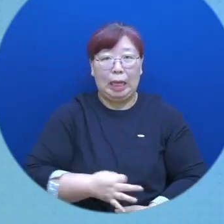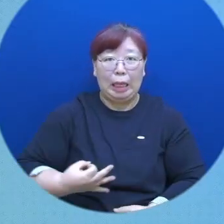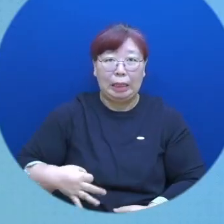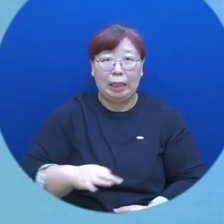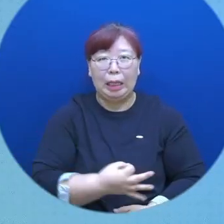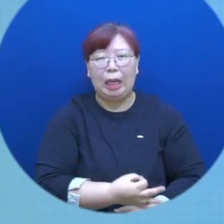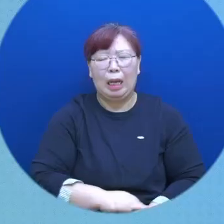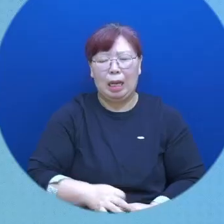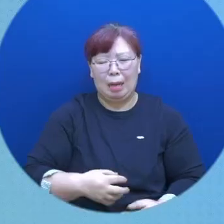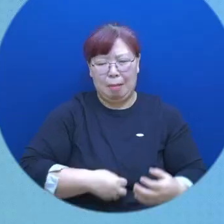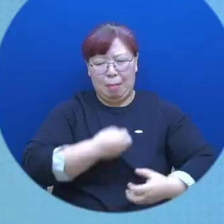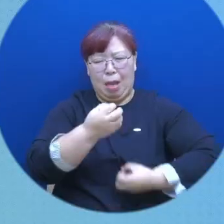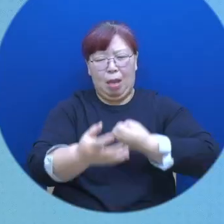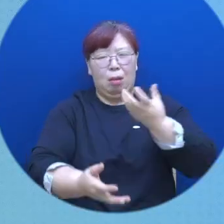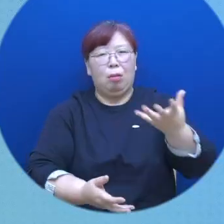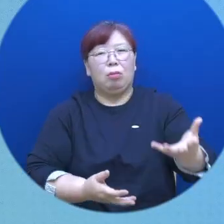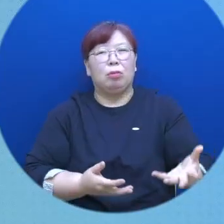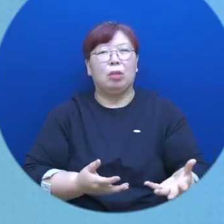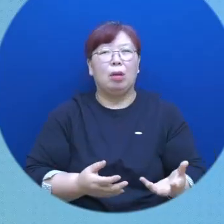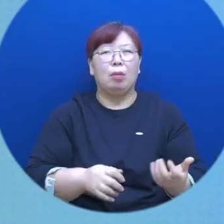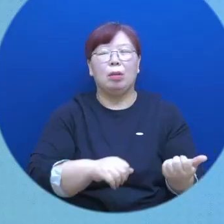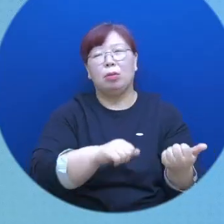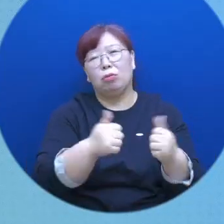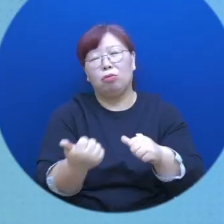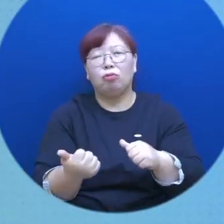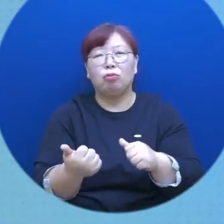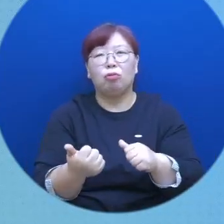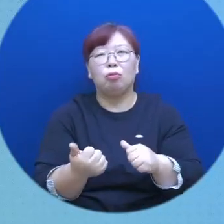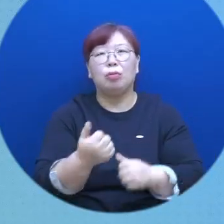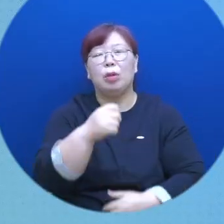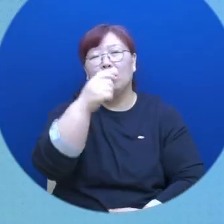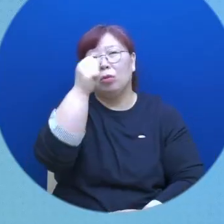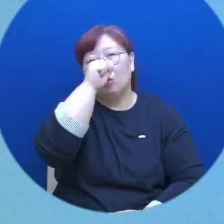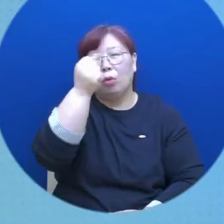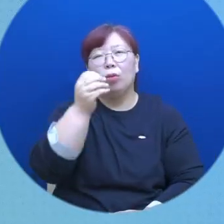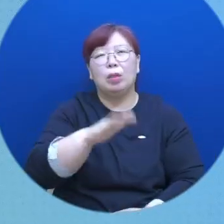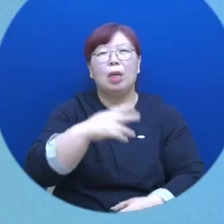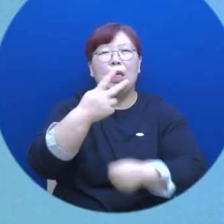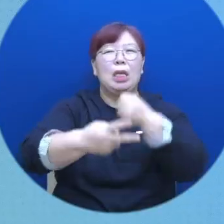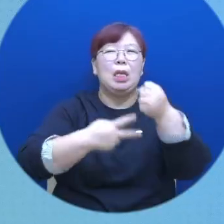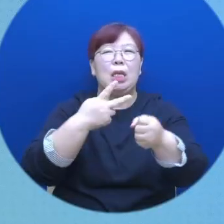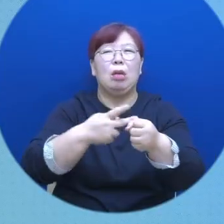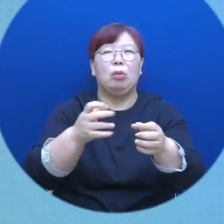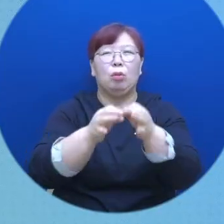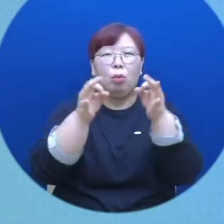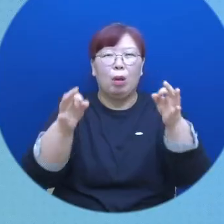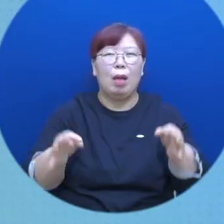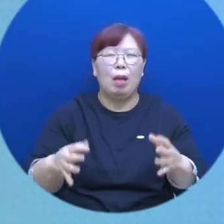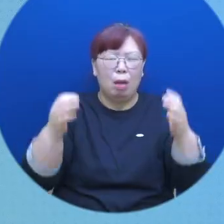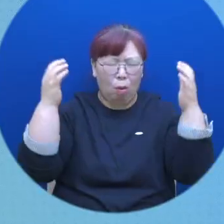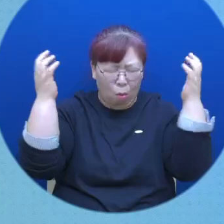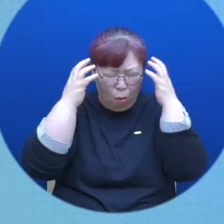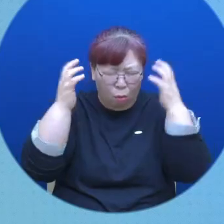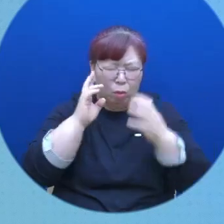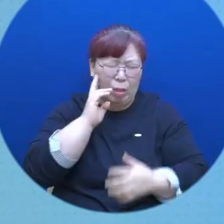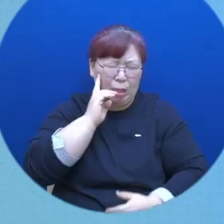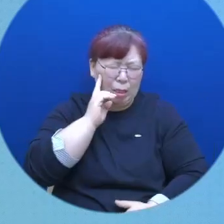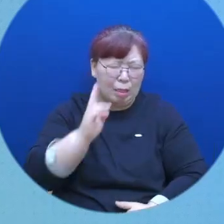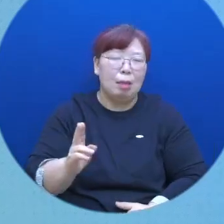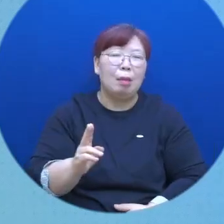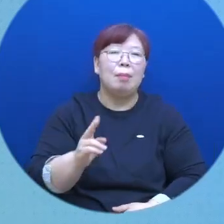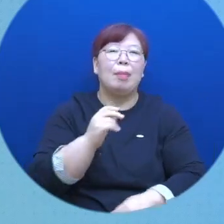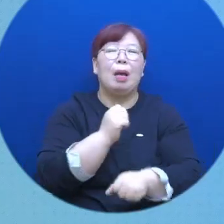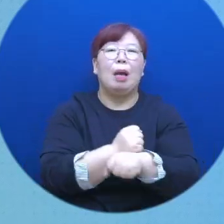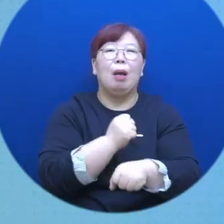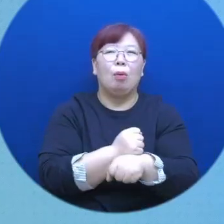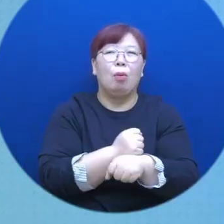좋잖아요. 2년 동안을 비극적인 고통을 겪다가 그야말로